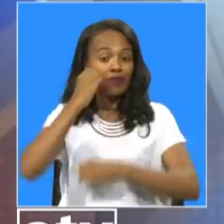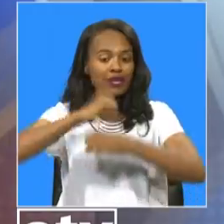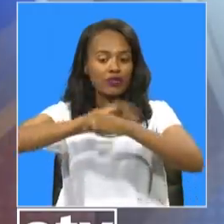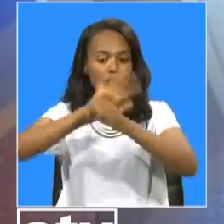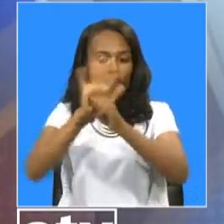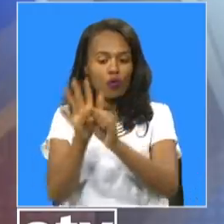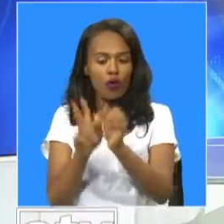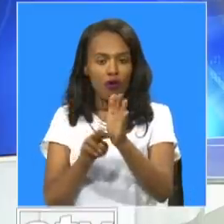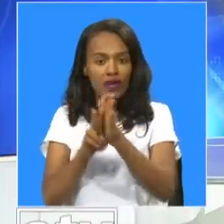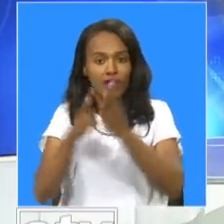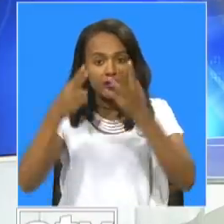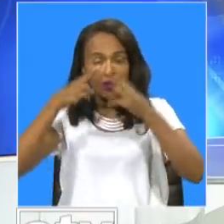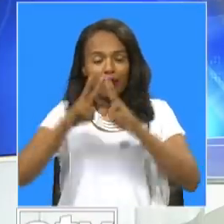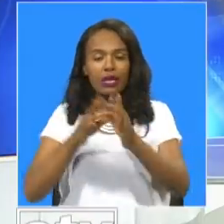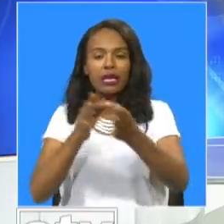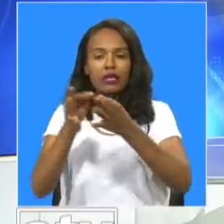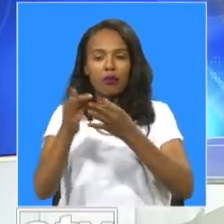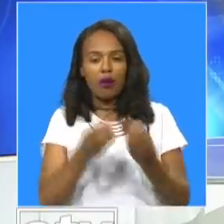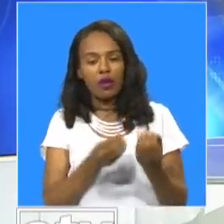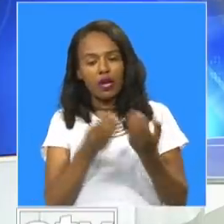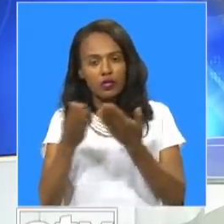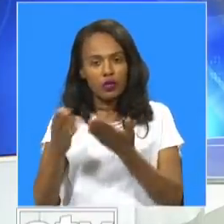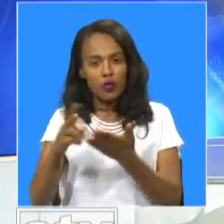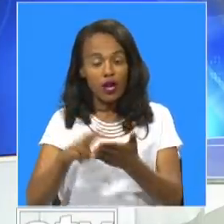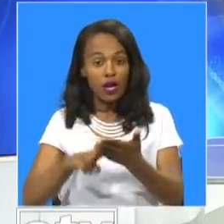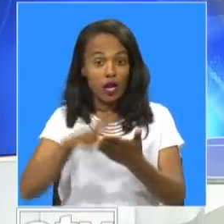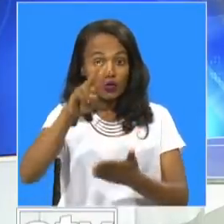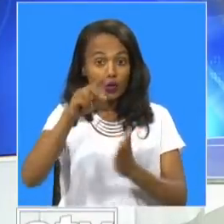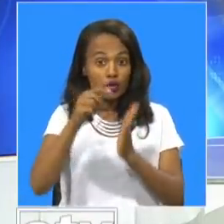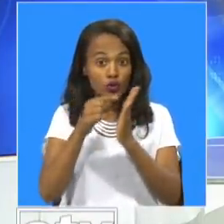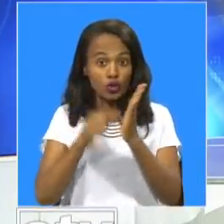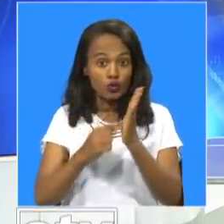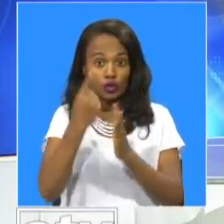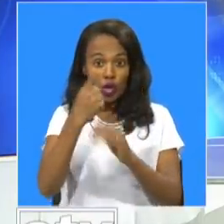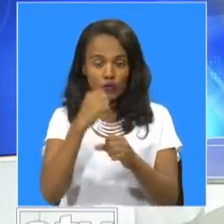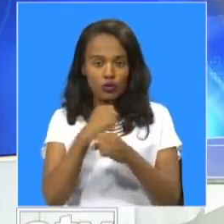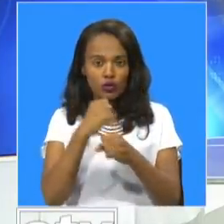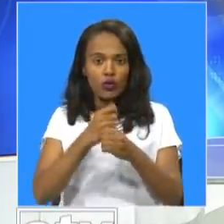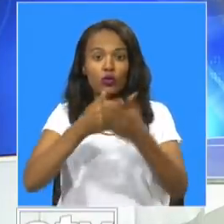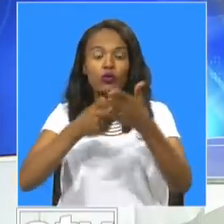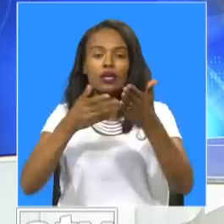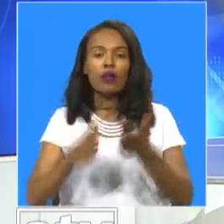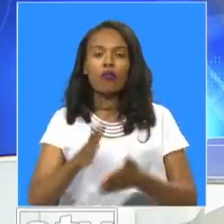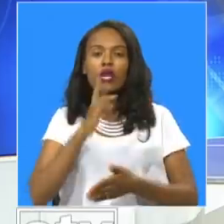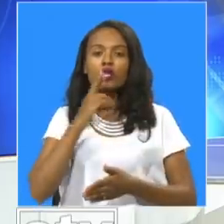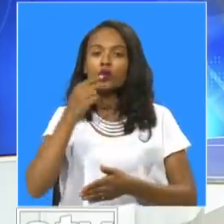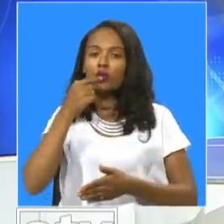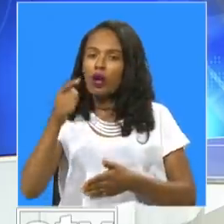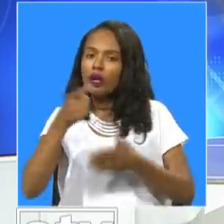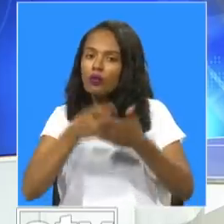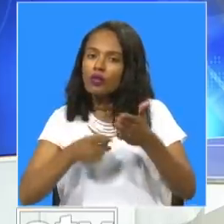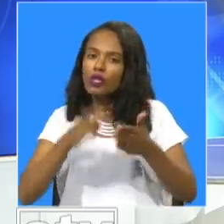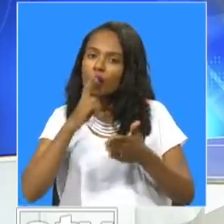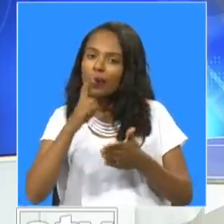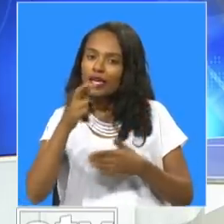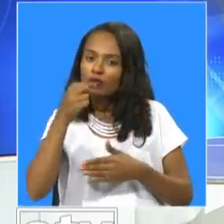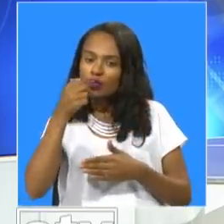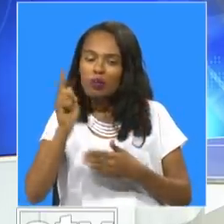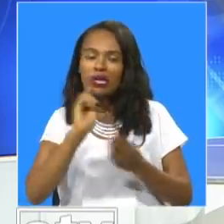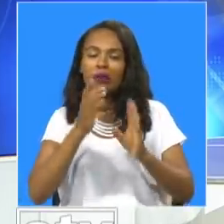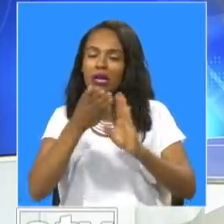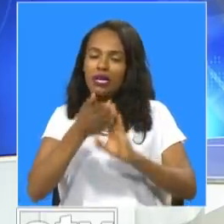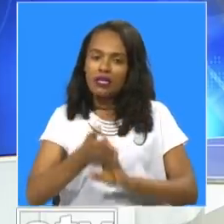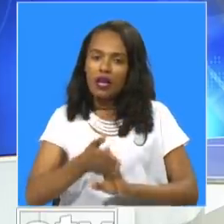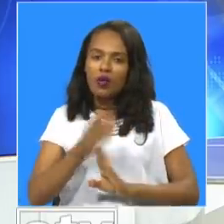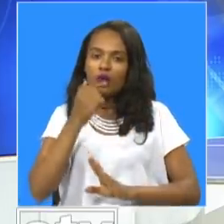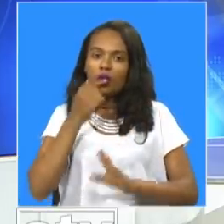ኮሮና ቫይረስንም በተመለከተ ማብራሪያ ሰጥተዋልና ካነሷቸው ነጥቦች አንዱ የተሰሩ ስራዎች ውጤታማ ናቸው ነው ያሉትና ውጤታማ ናቸው ሲባል ከምን አንጻር